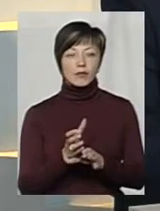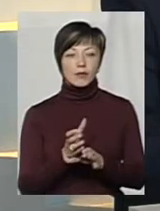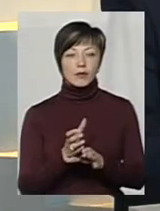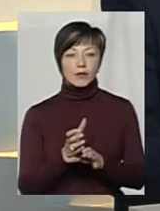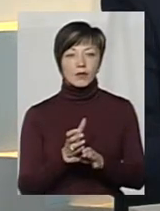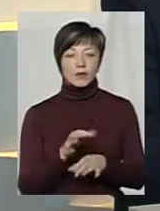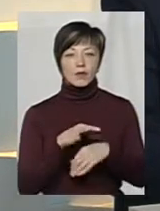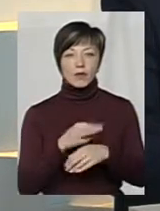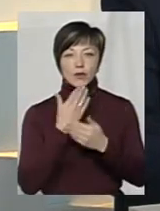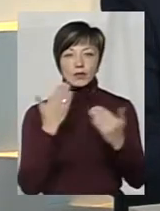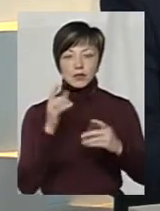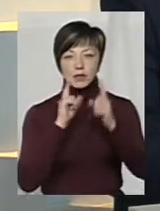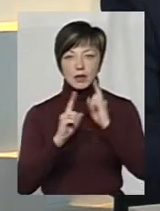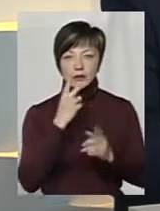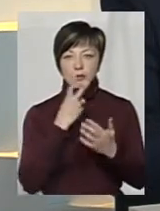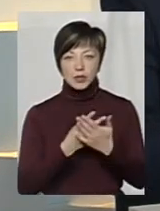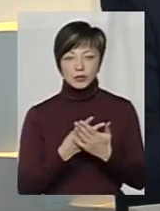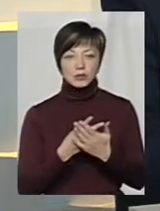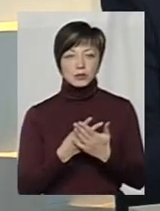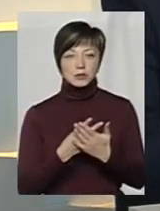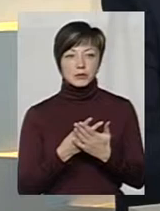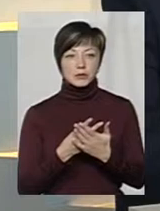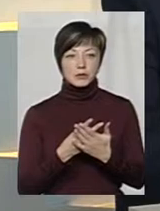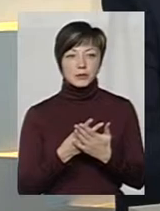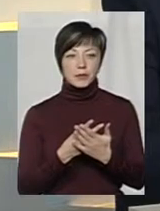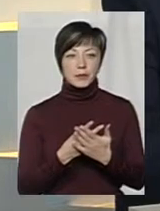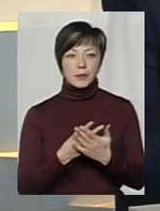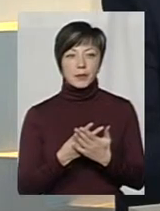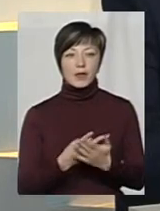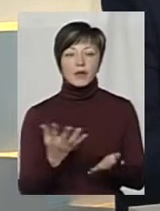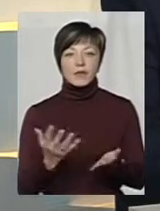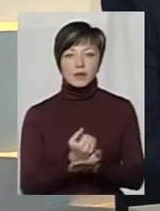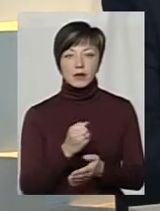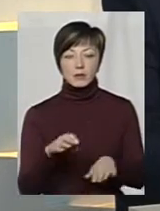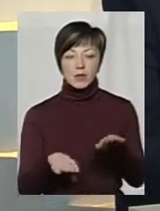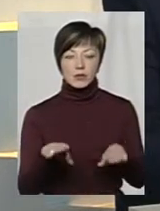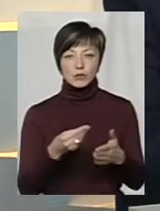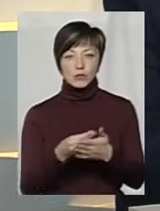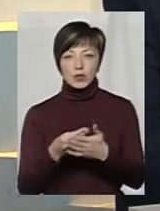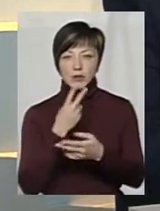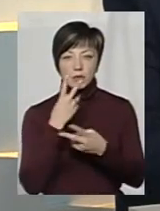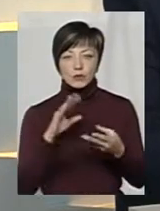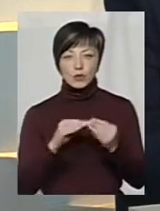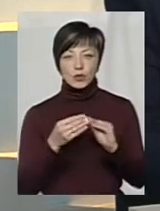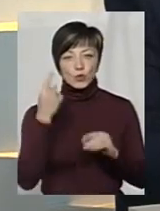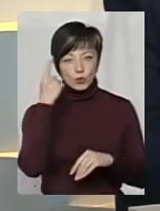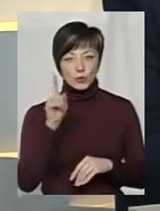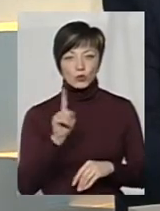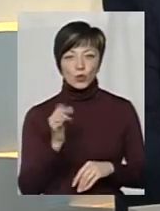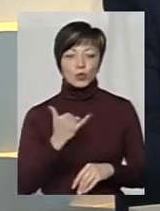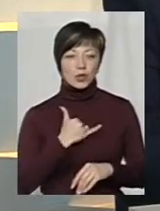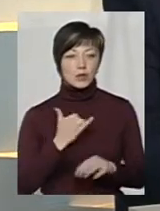останні робочі наради і бачимо вихід збалансованого бюджету і не бачимо проблеми. Думаємо, що в